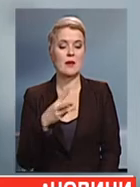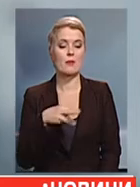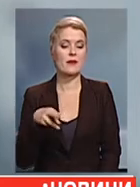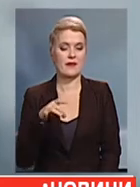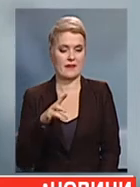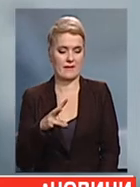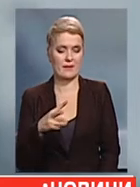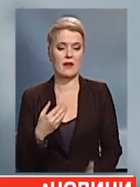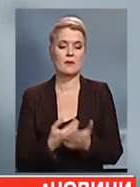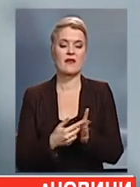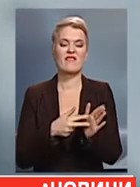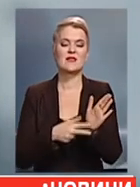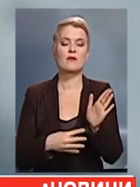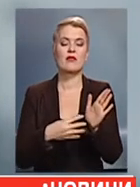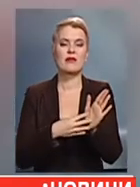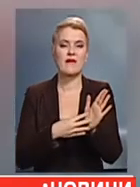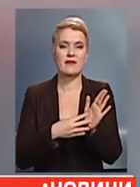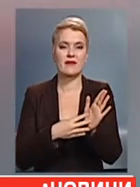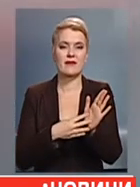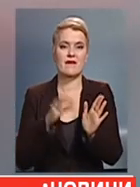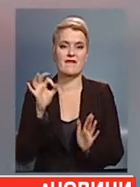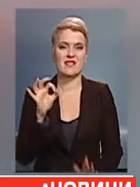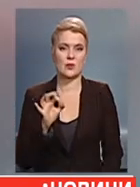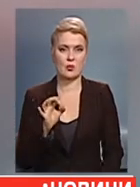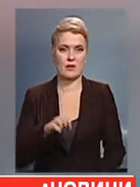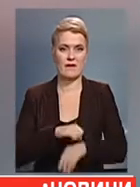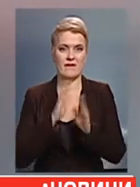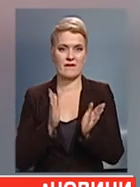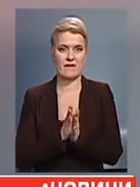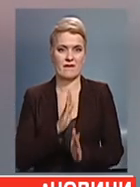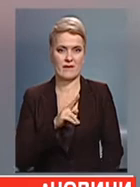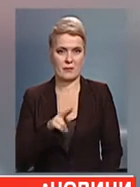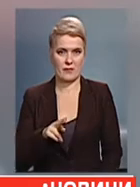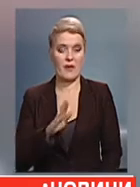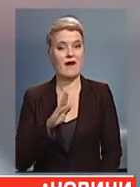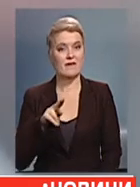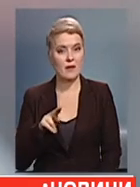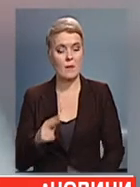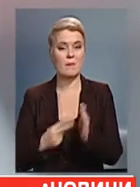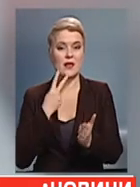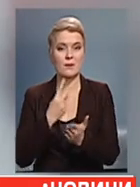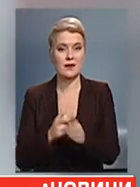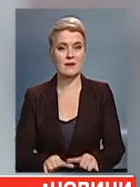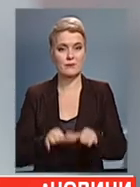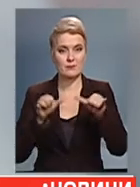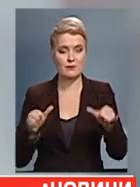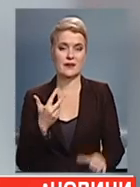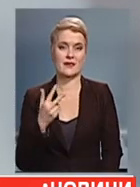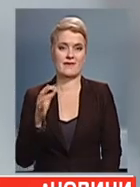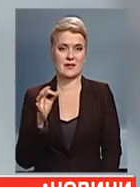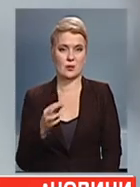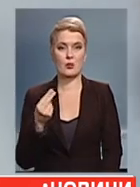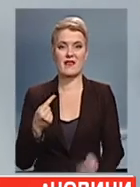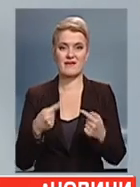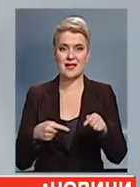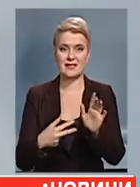тобто майже 89% внутрішнього валового продукту. А ВВП передбачають зросте на 3%. Інфляція ж сягне